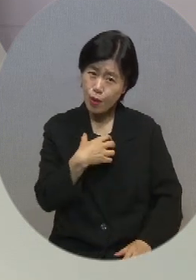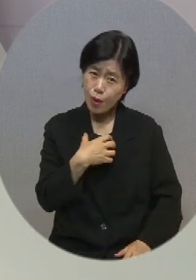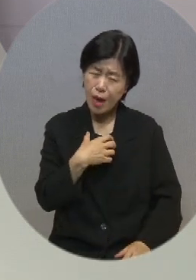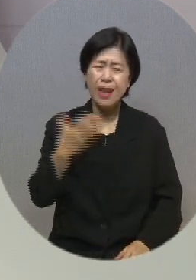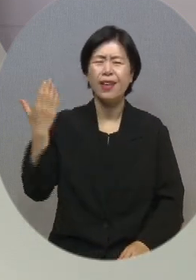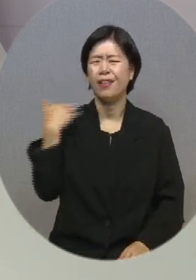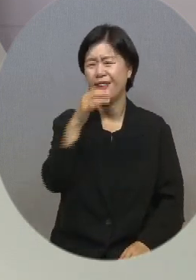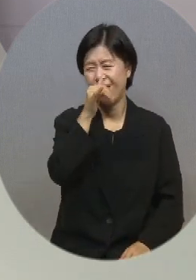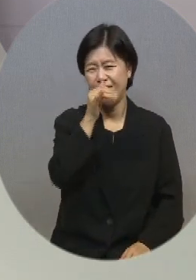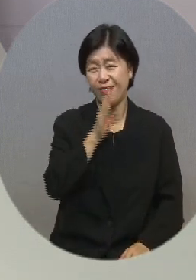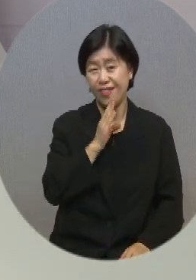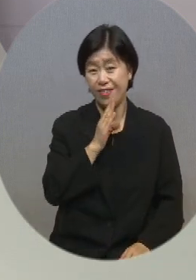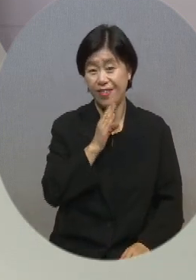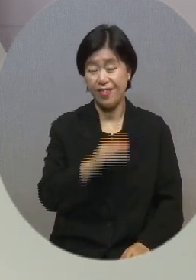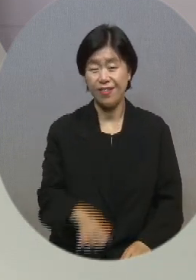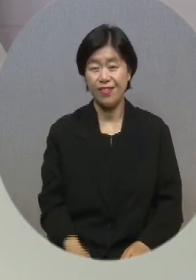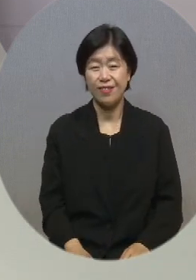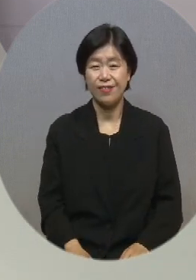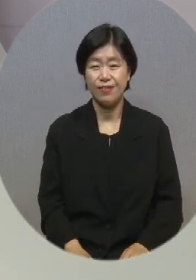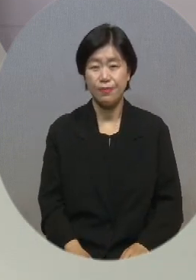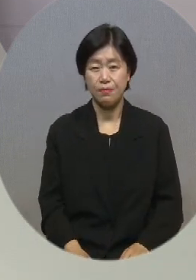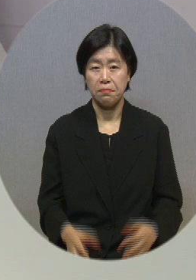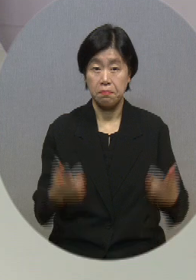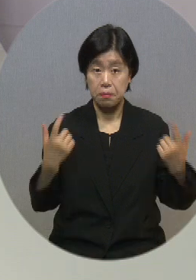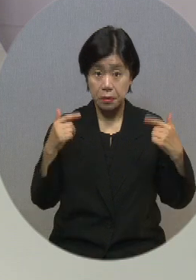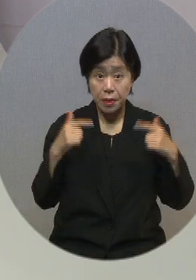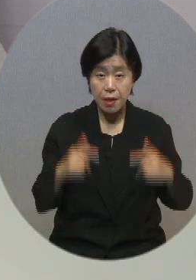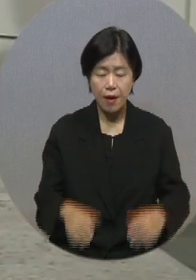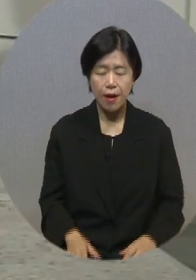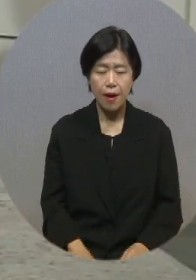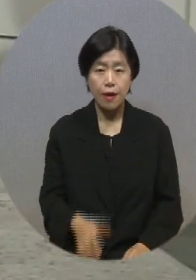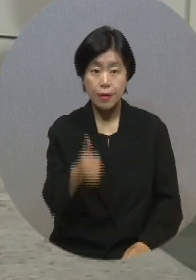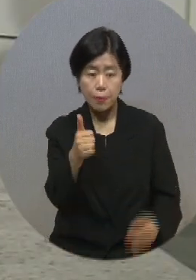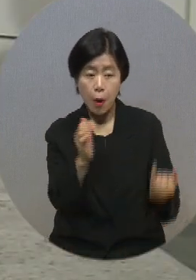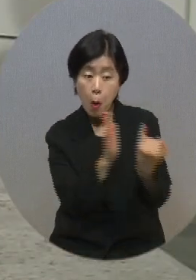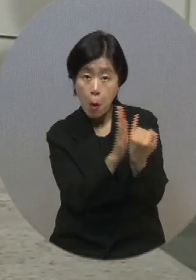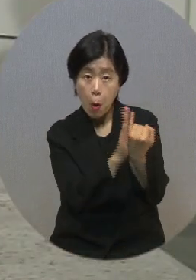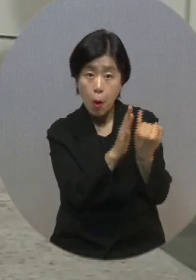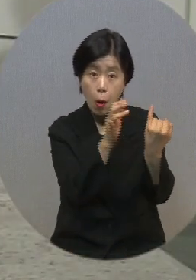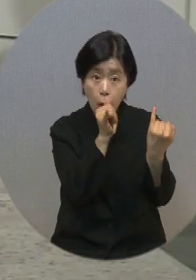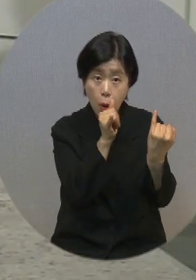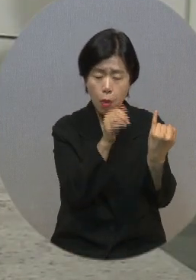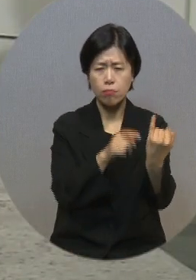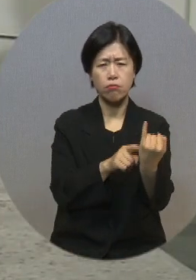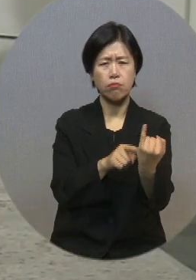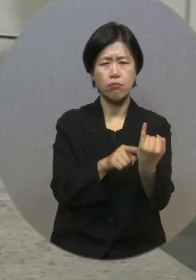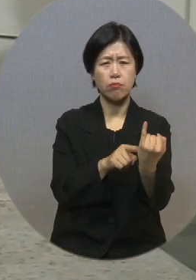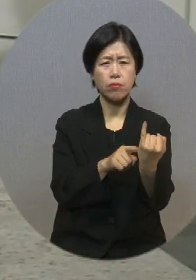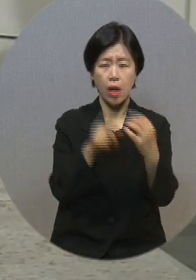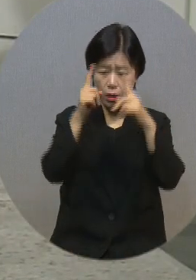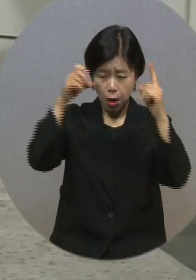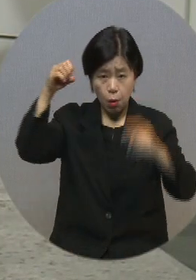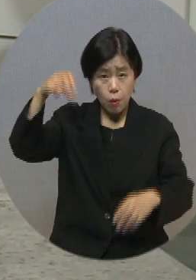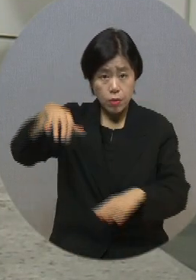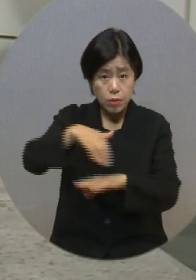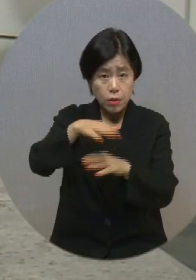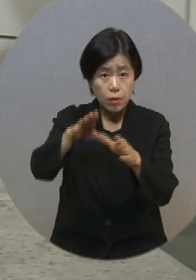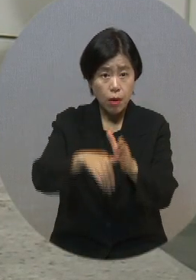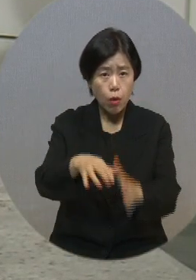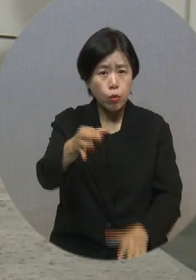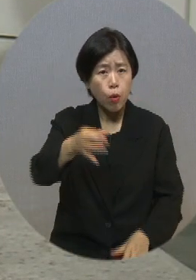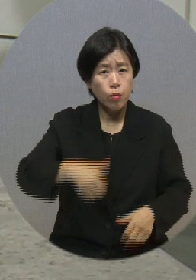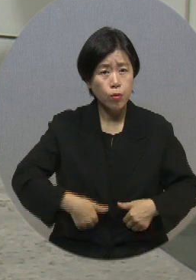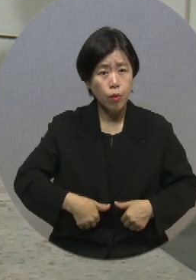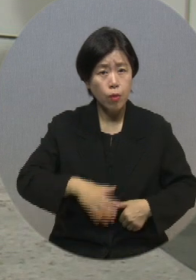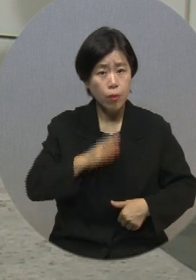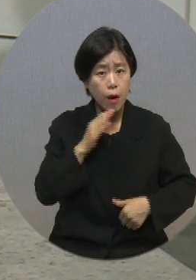지금 저렇게 되니까 야 매일매일 기다려주는 남편도 고맙지만 이게 대학원을 다닌다 그러면 또 비용이 만만치가 않아요. 그렇죠.